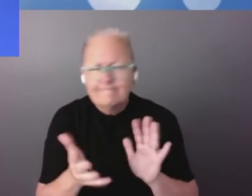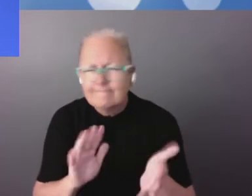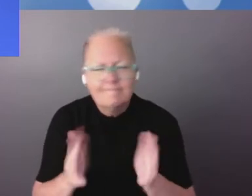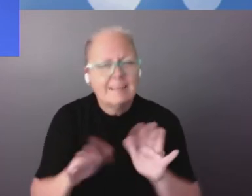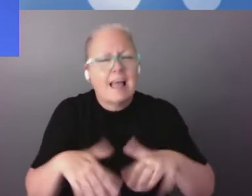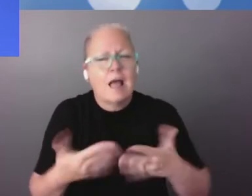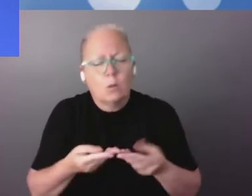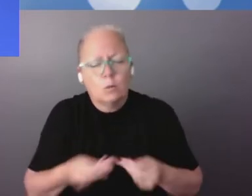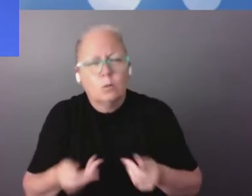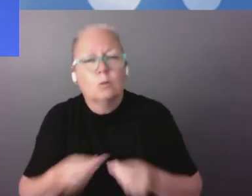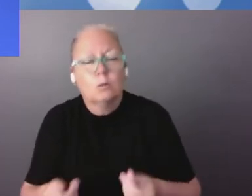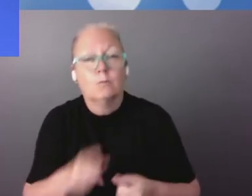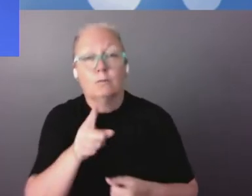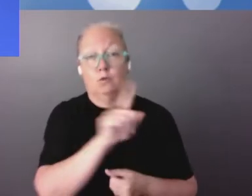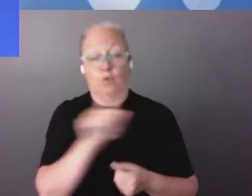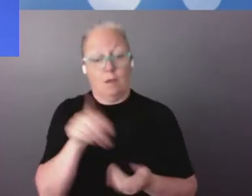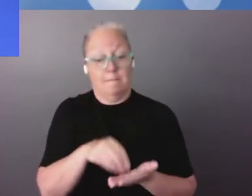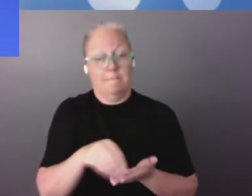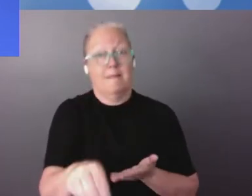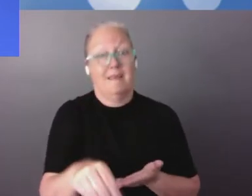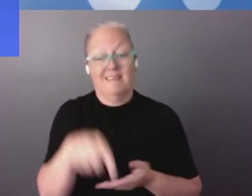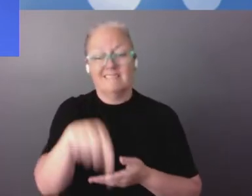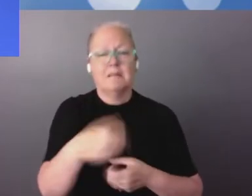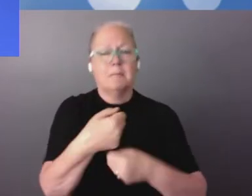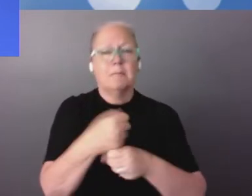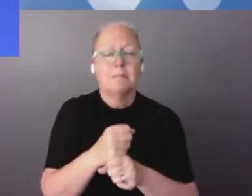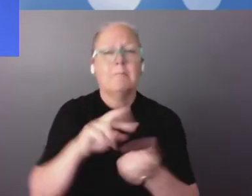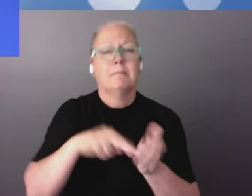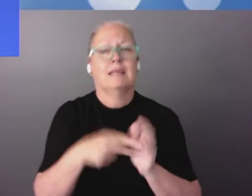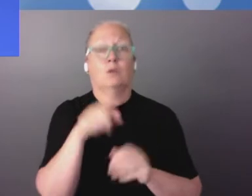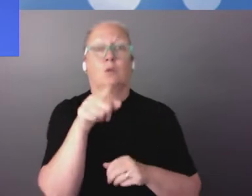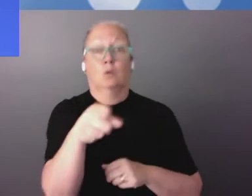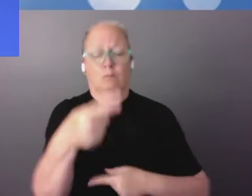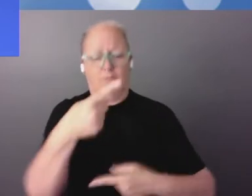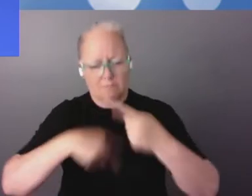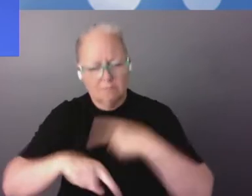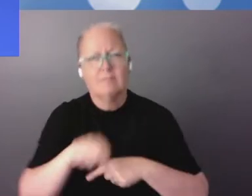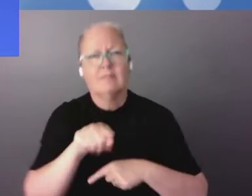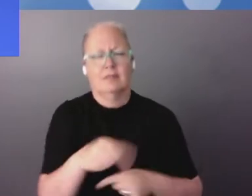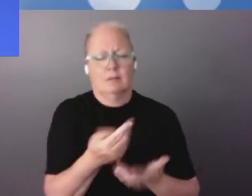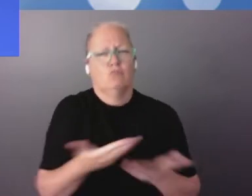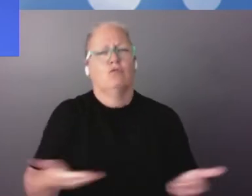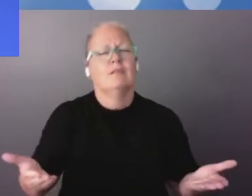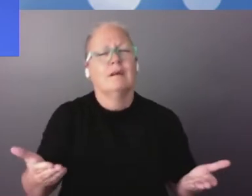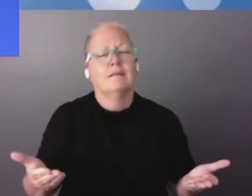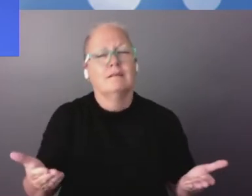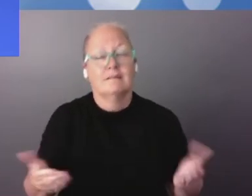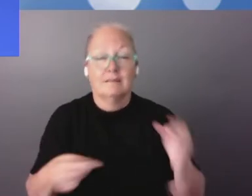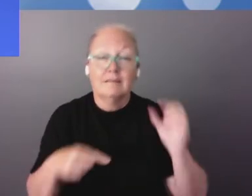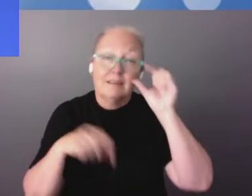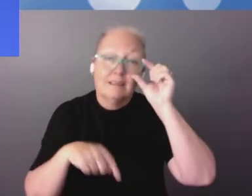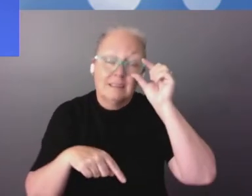المنتج. فهذه المقولة تعبر بشكل ممتاز عما